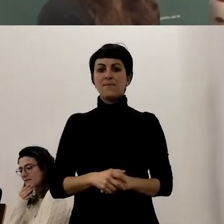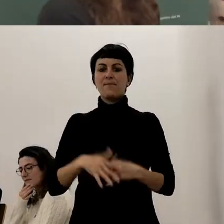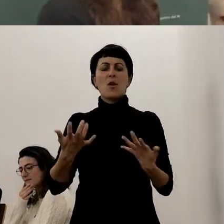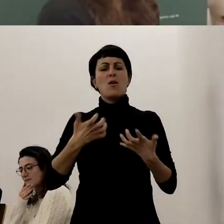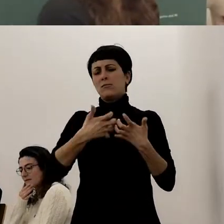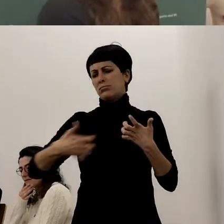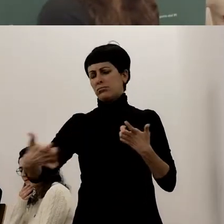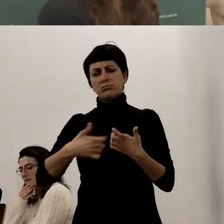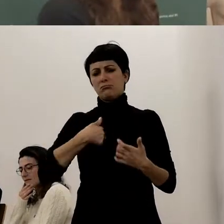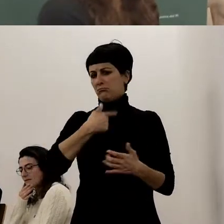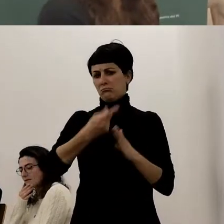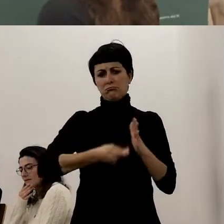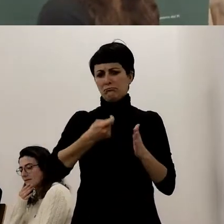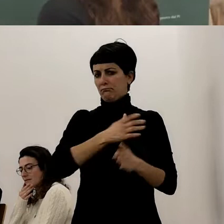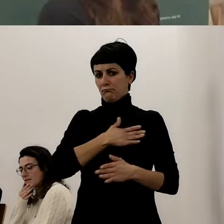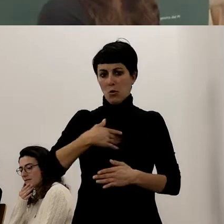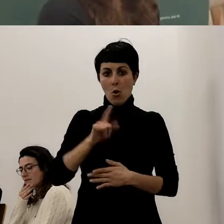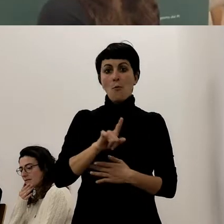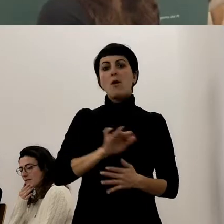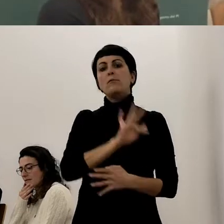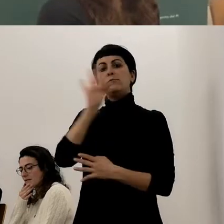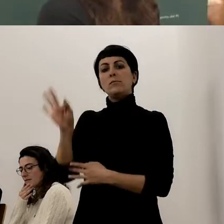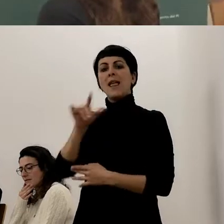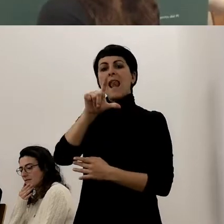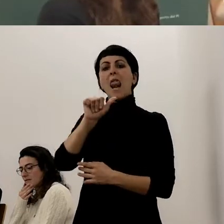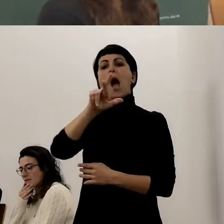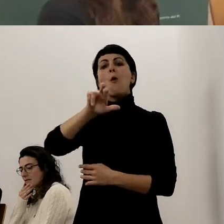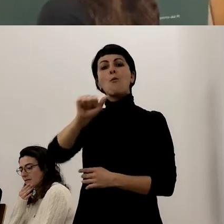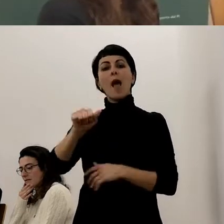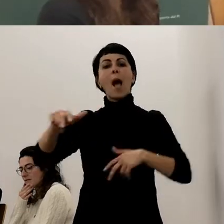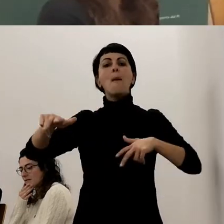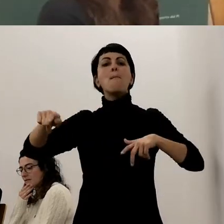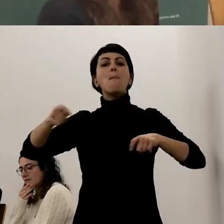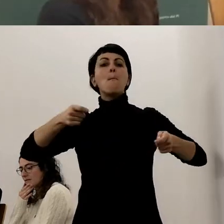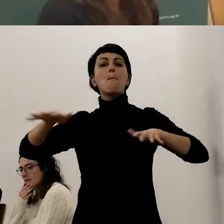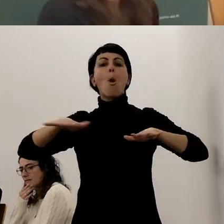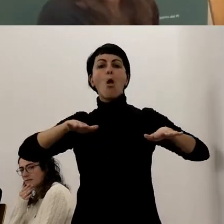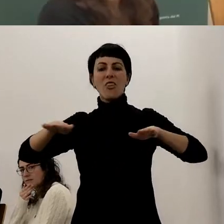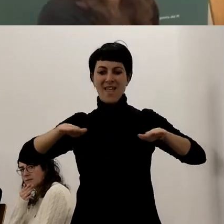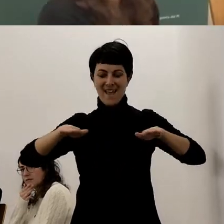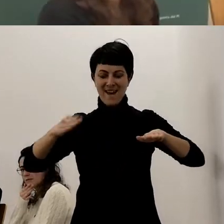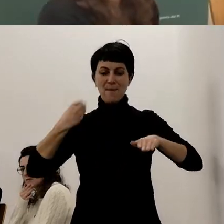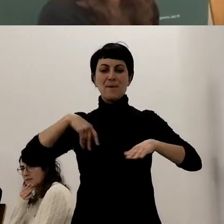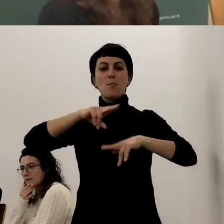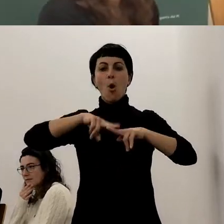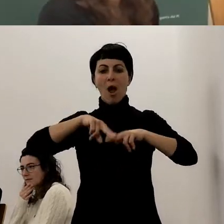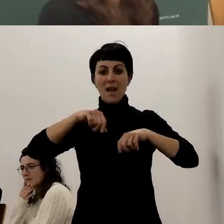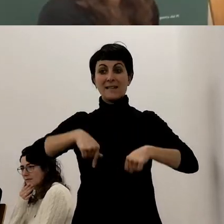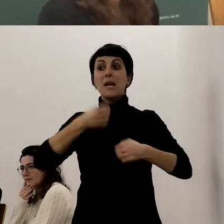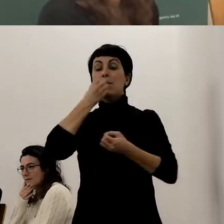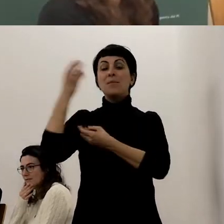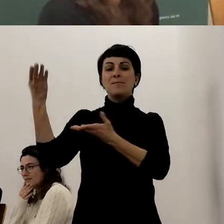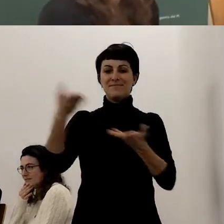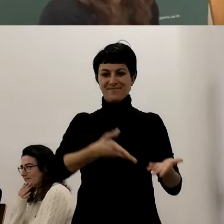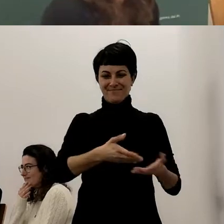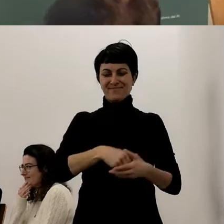us deixo amb la Laura, que conduirà l'acte. Moltes gràcies per venir i visca Sant Josep